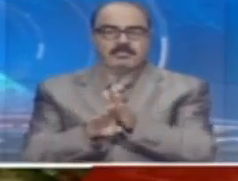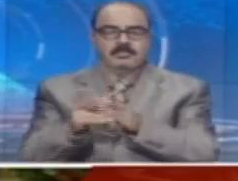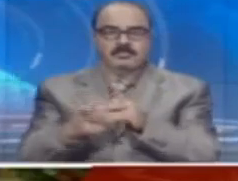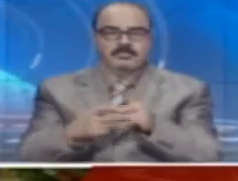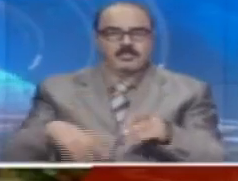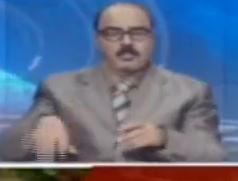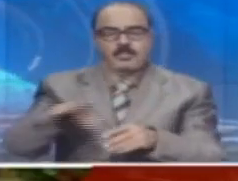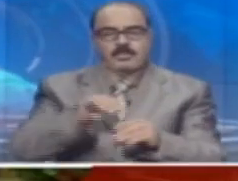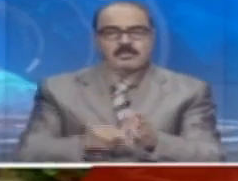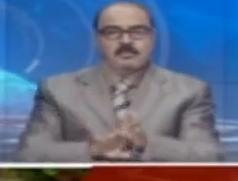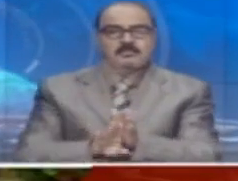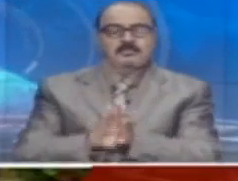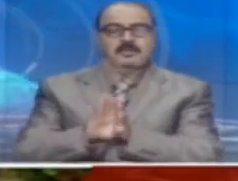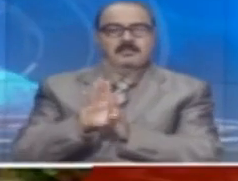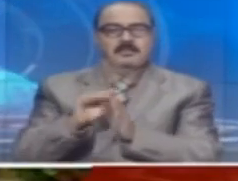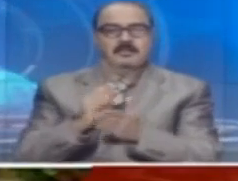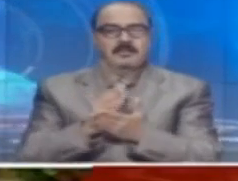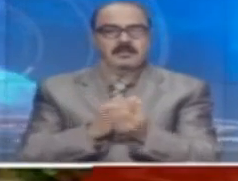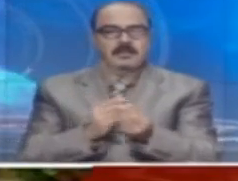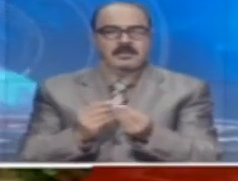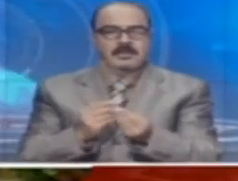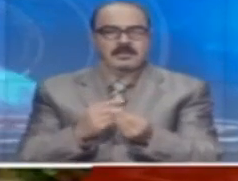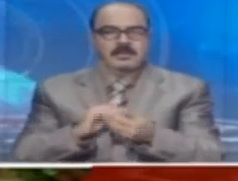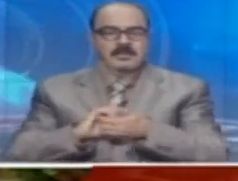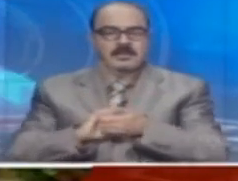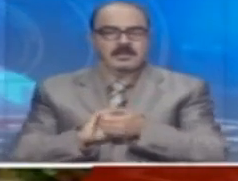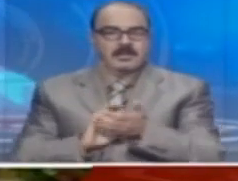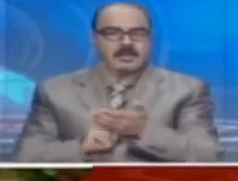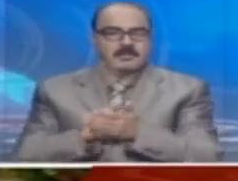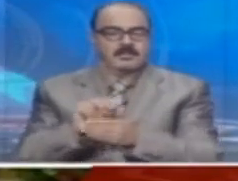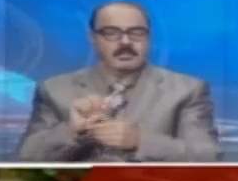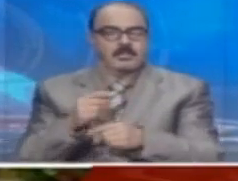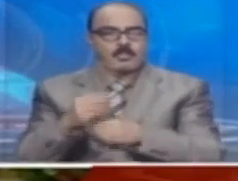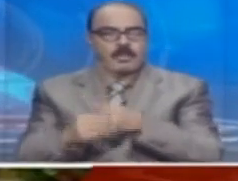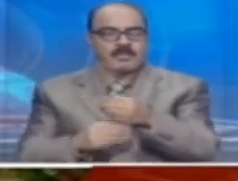فندم وبكل الناس. طب إحنا مشينا قد إيه؟ مشينا خطوة من 1000،